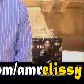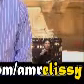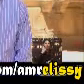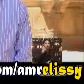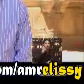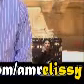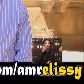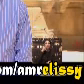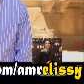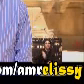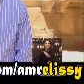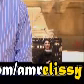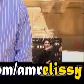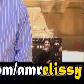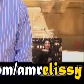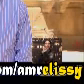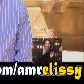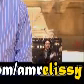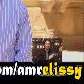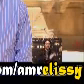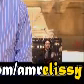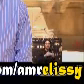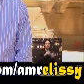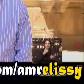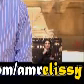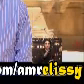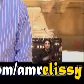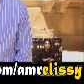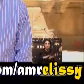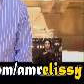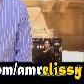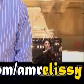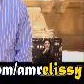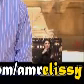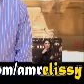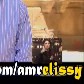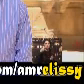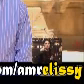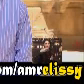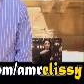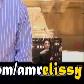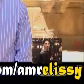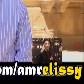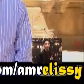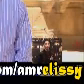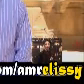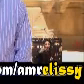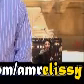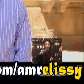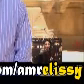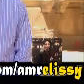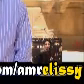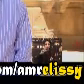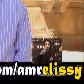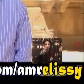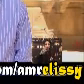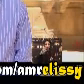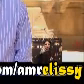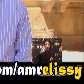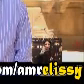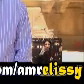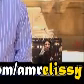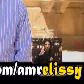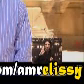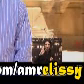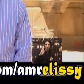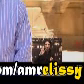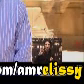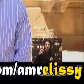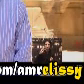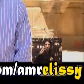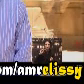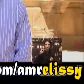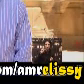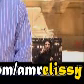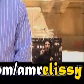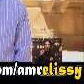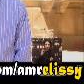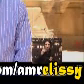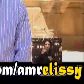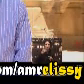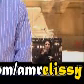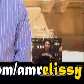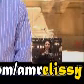واحد من الناس وجروب فاعل خير وجمعية عبد السلام أبو الفضل وجمعية الأرمان وبنك الكيسة وبنك الطعام.